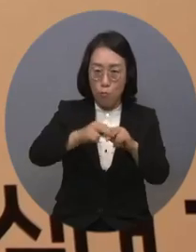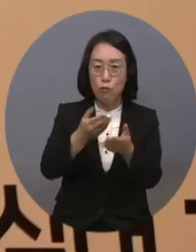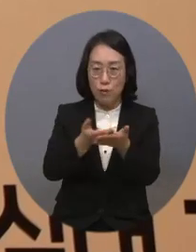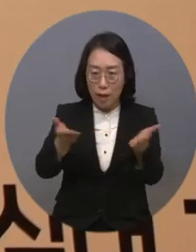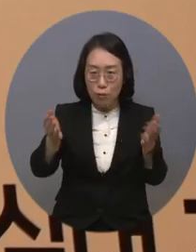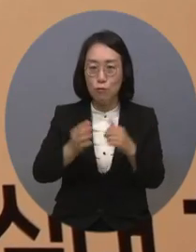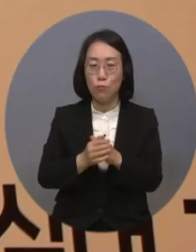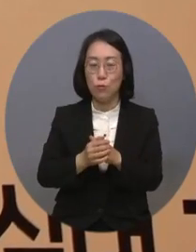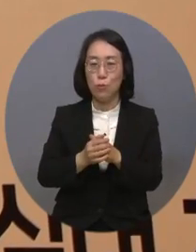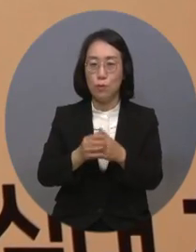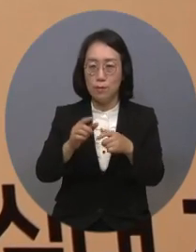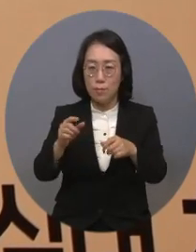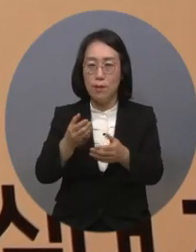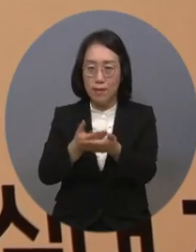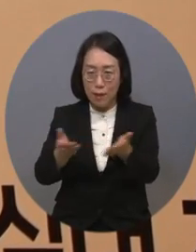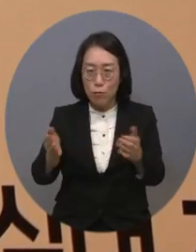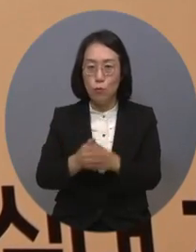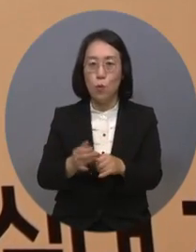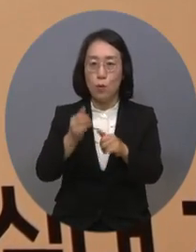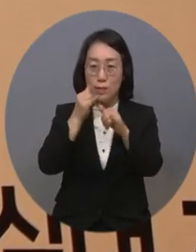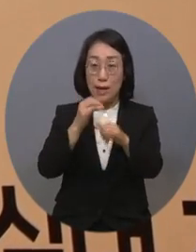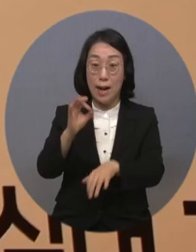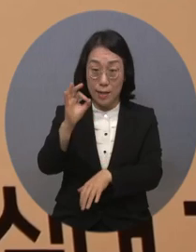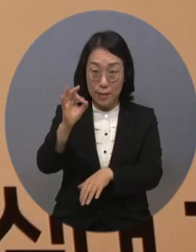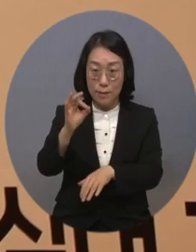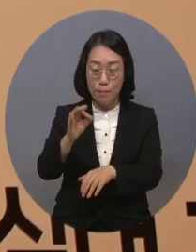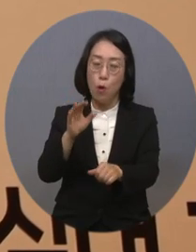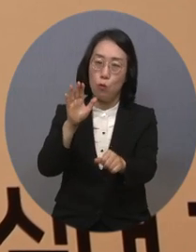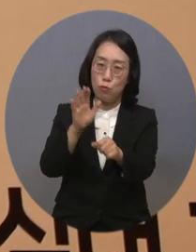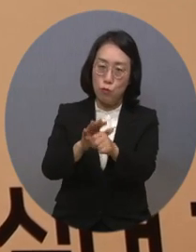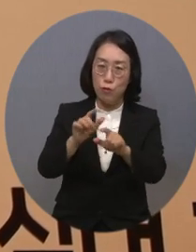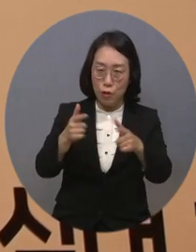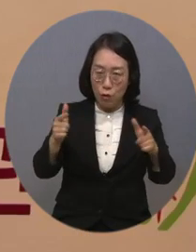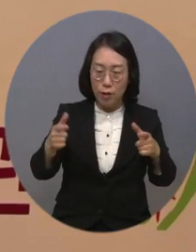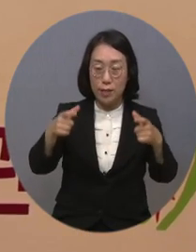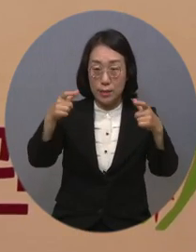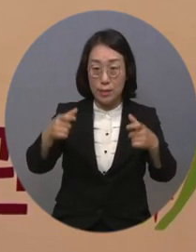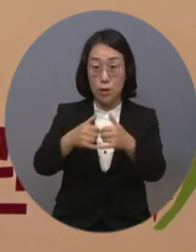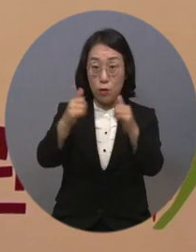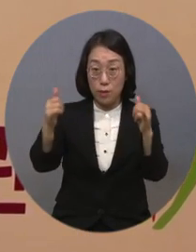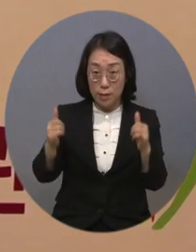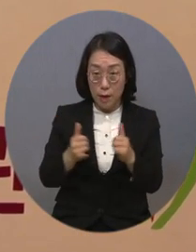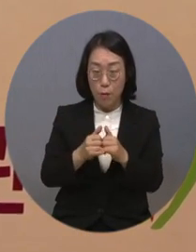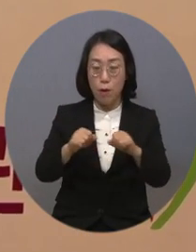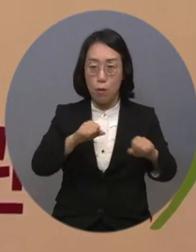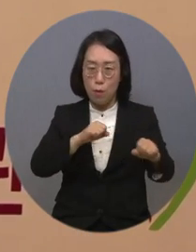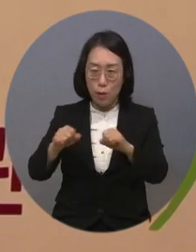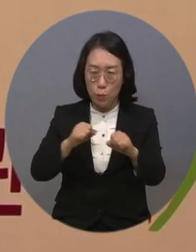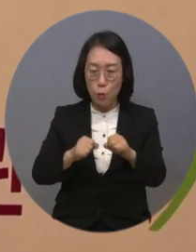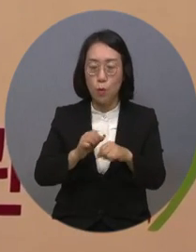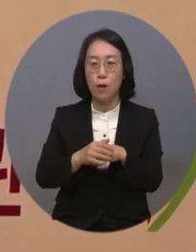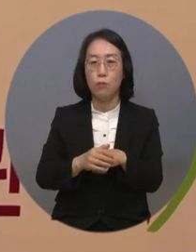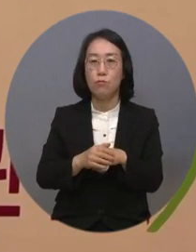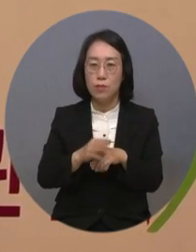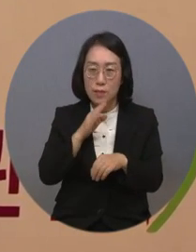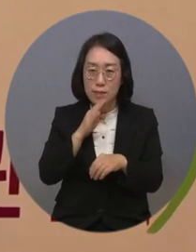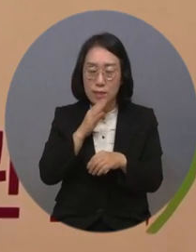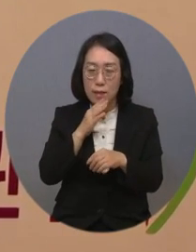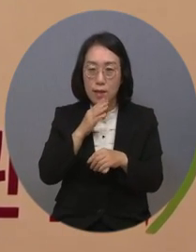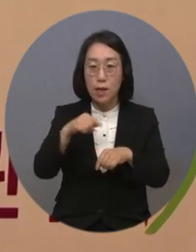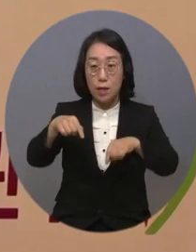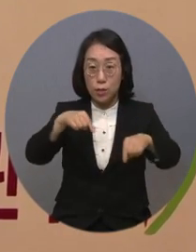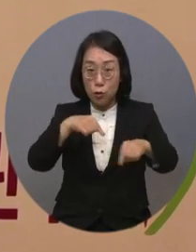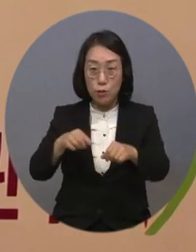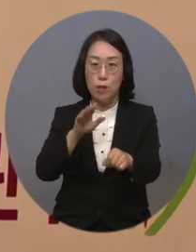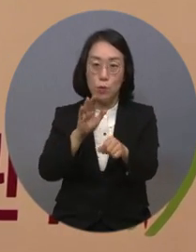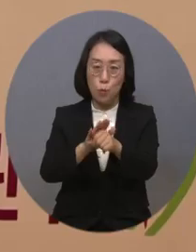정원 나눔 행사, 장학금 후원 등 다양한 지역사회 활동을 펼치며 시정의 동반자로